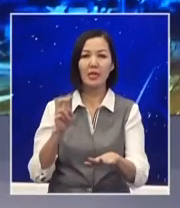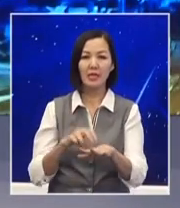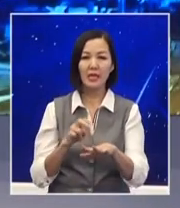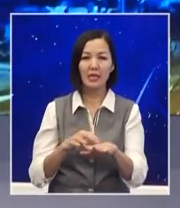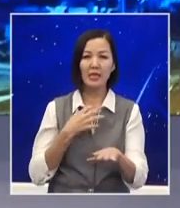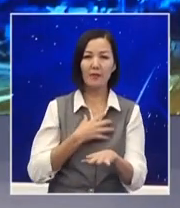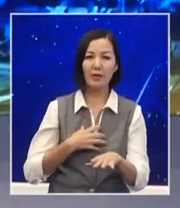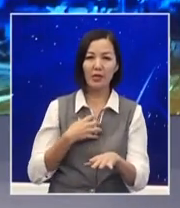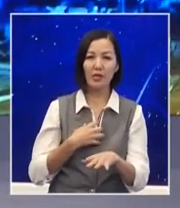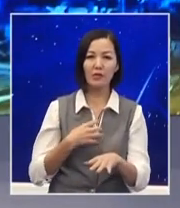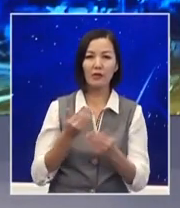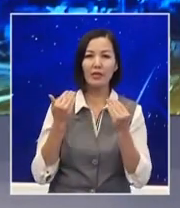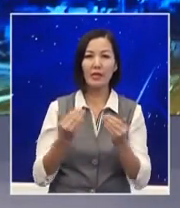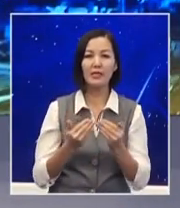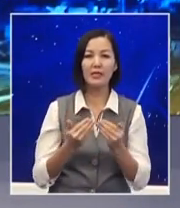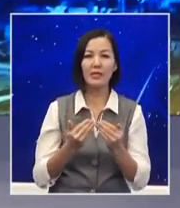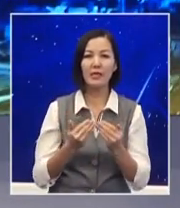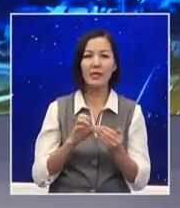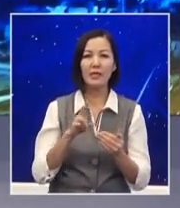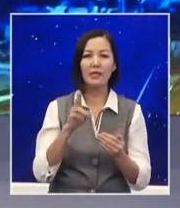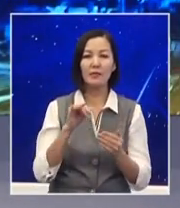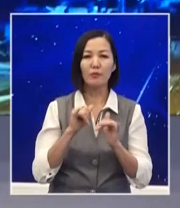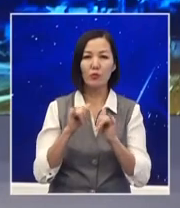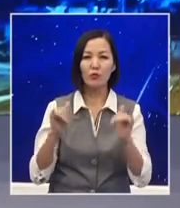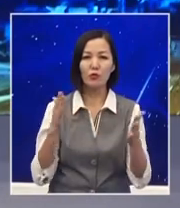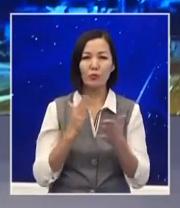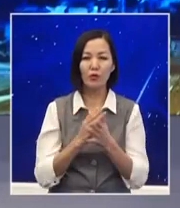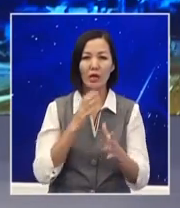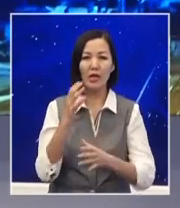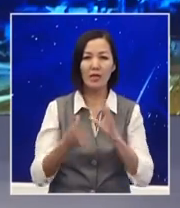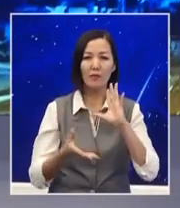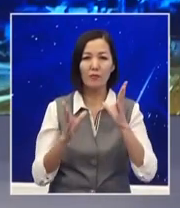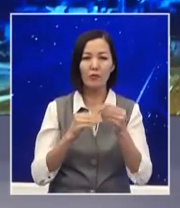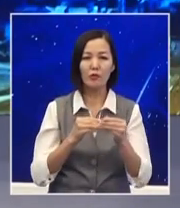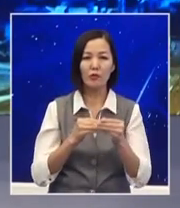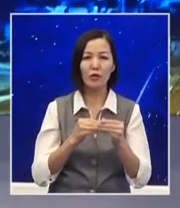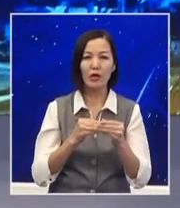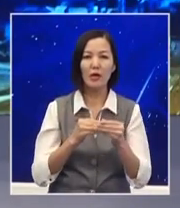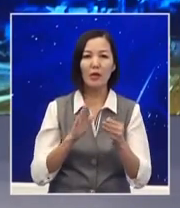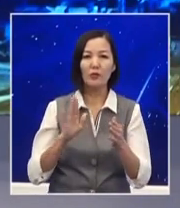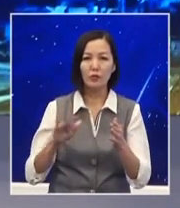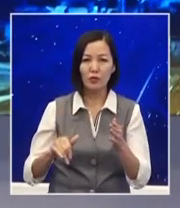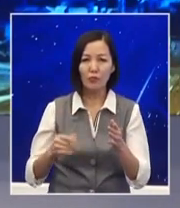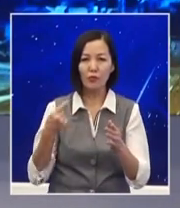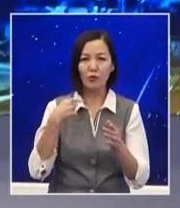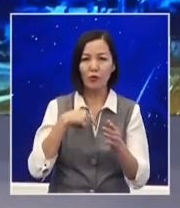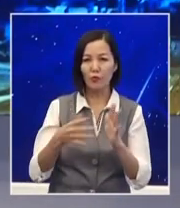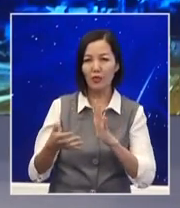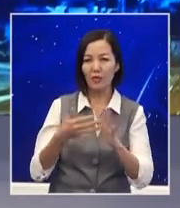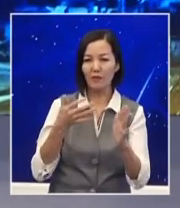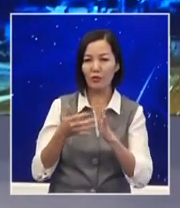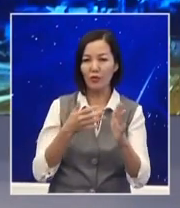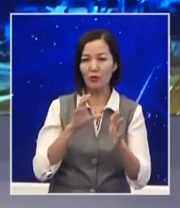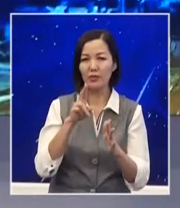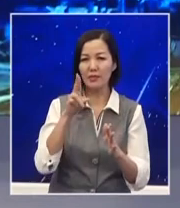Дәрігерлер дабыл қағады. Елде ғасыр дертіне айналған СПИД өршіп тұр. Әлем бойынша жүре пайда болған иммунитет тапшылығының синдромы